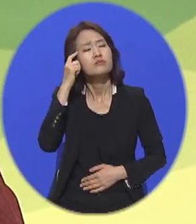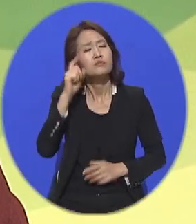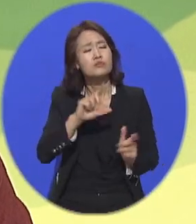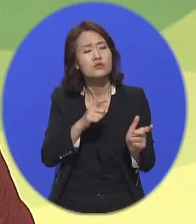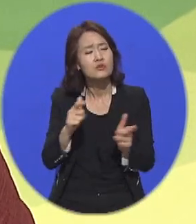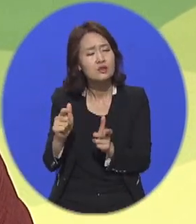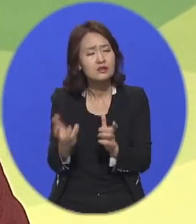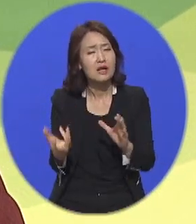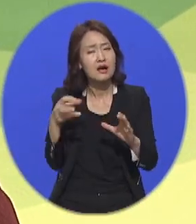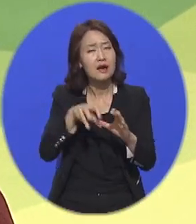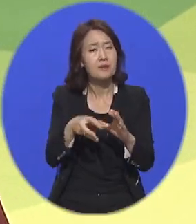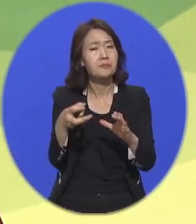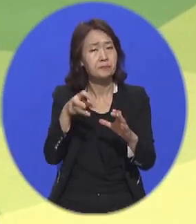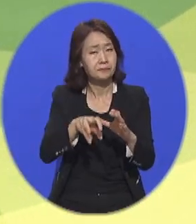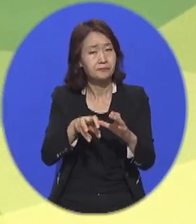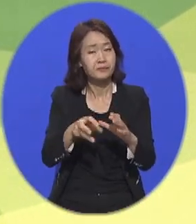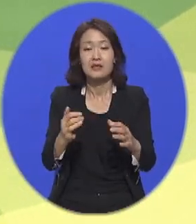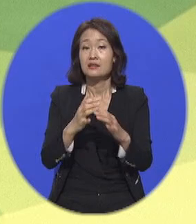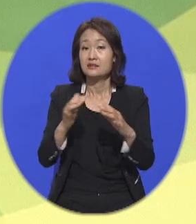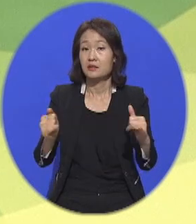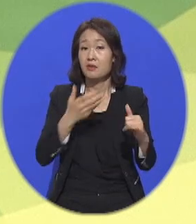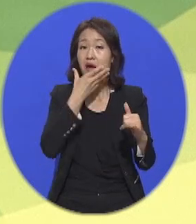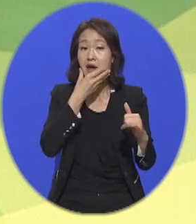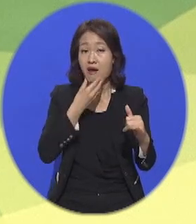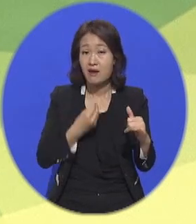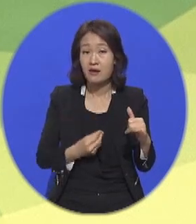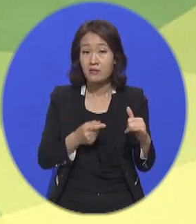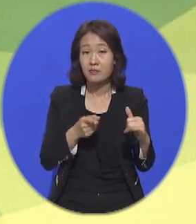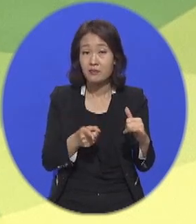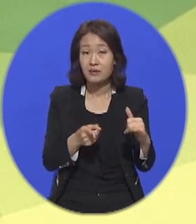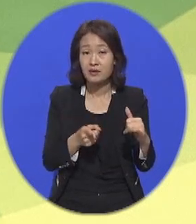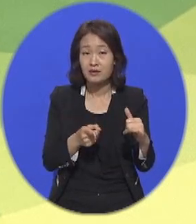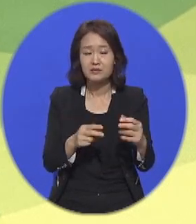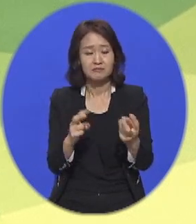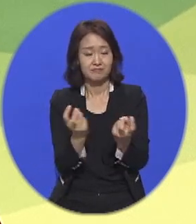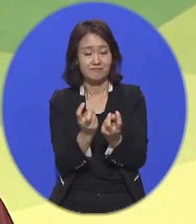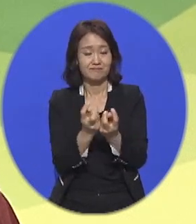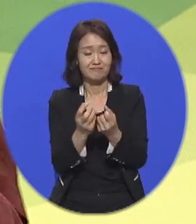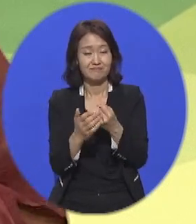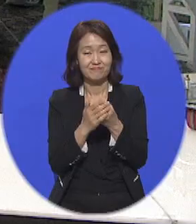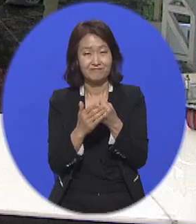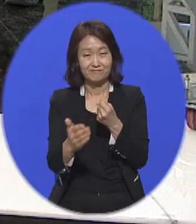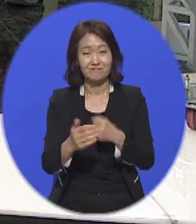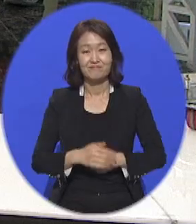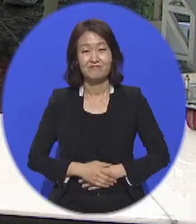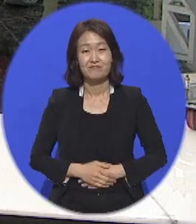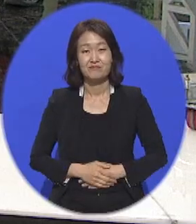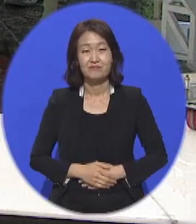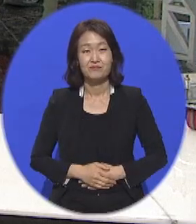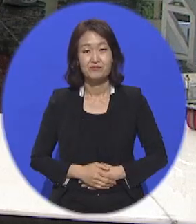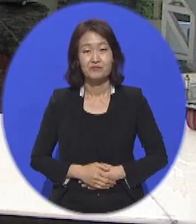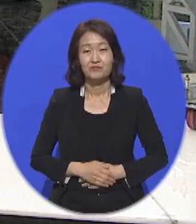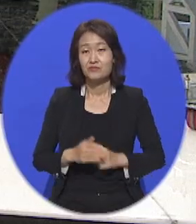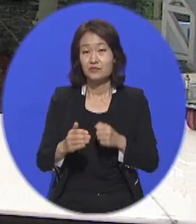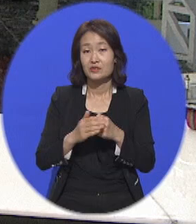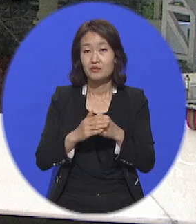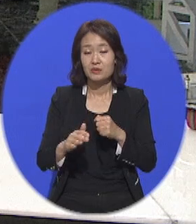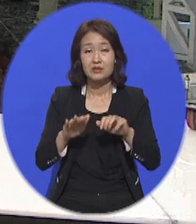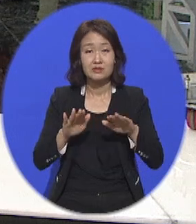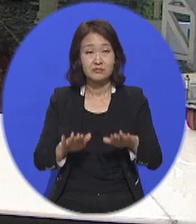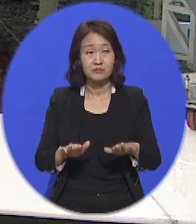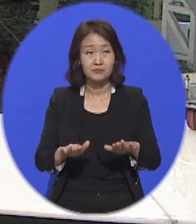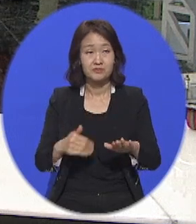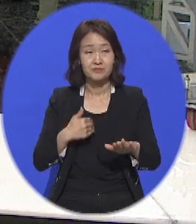체계도 포섭합니다. 인간을 행복하게 하는 이제 방법이기 때문에 그래서 이제 금방